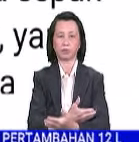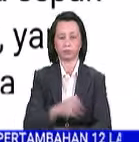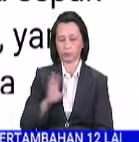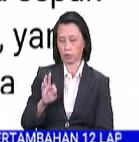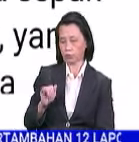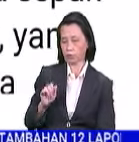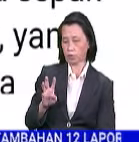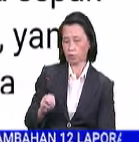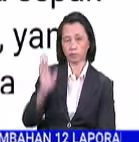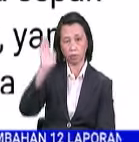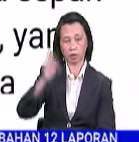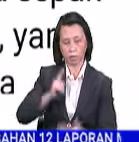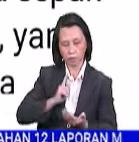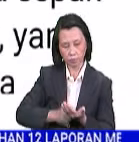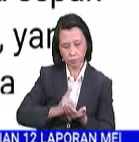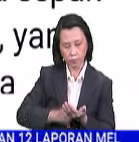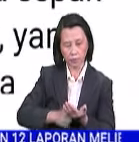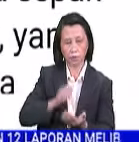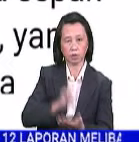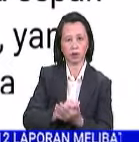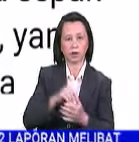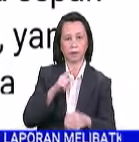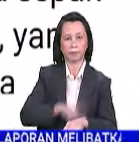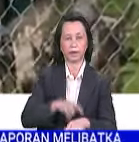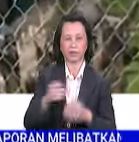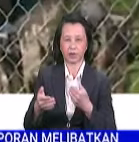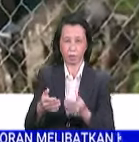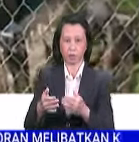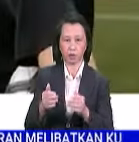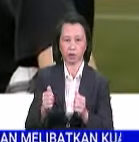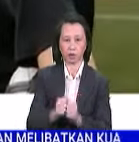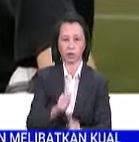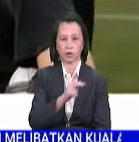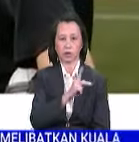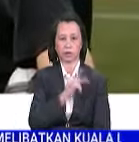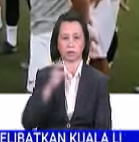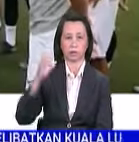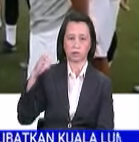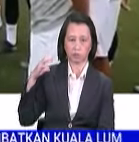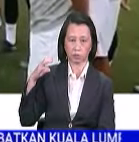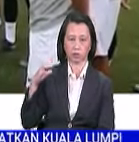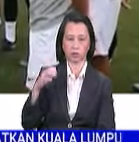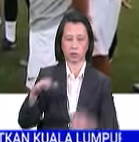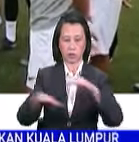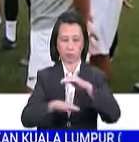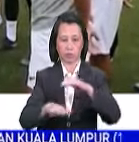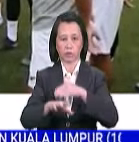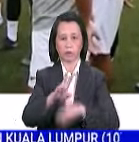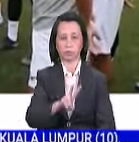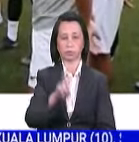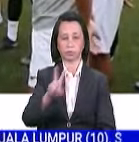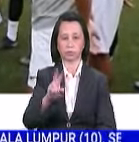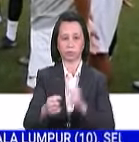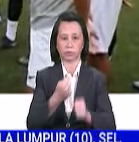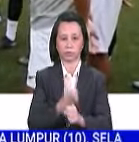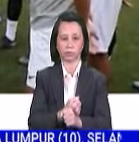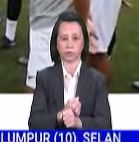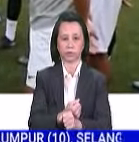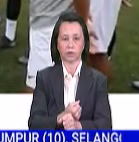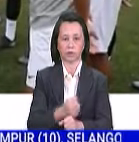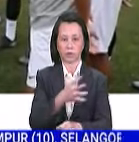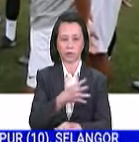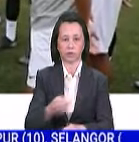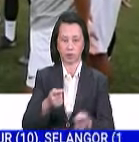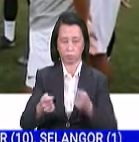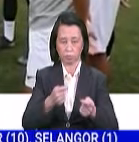FAM dijangka membincangkan mengenai perkara itu dalam masa terdekat dengan ketua jurulatih skuad bawah 22 tahun negara Brett Maloney